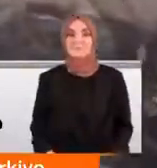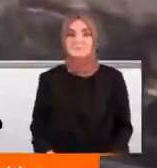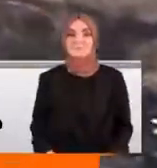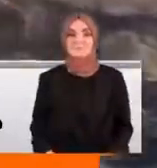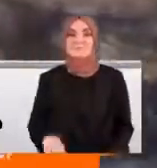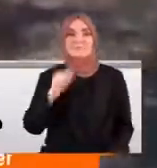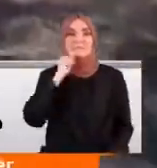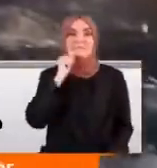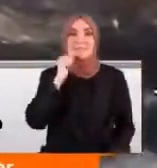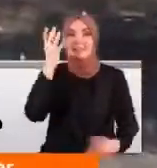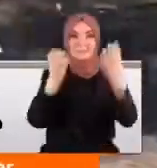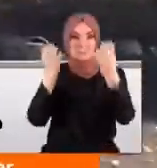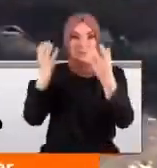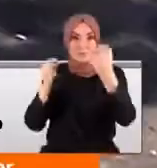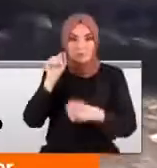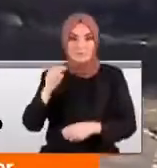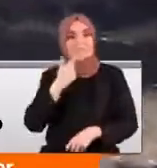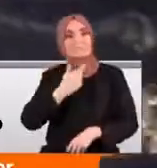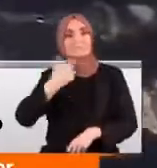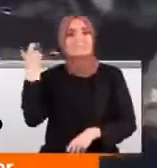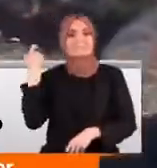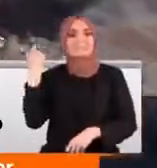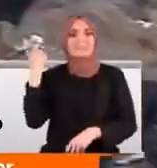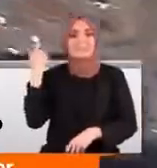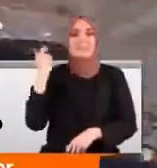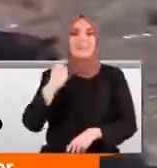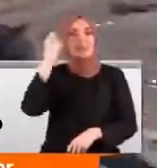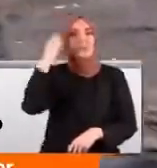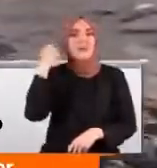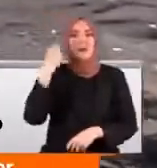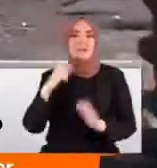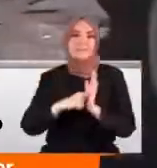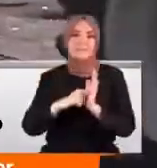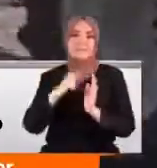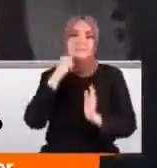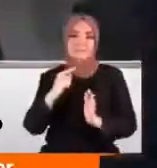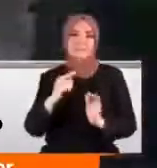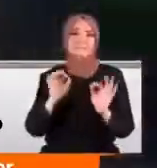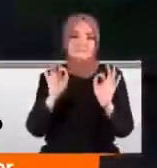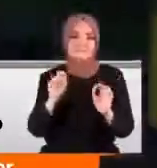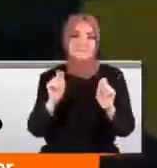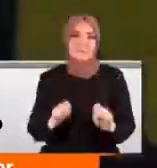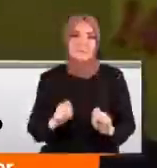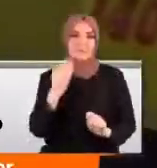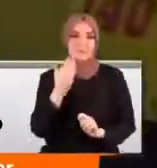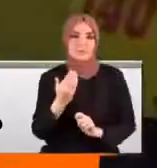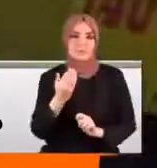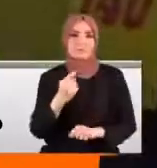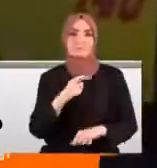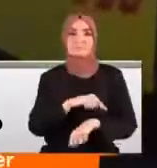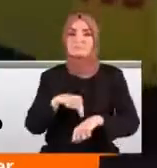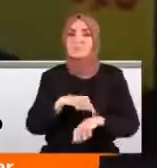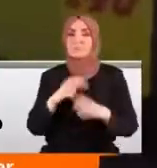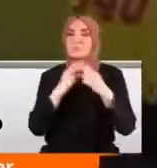Zeytin hasadı eskiden tarakla yapılırdı. Teyzelerimizin elindeki o tarakta saatlerce ağaçlardaki zeytinler